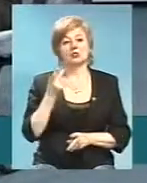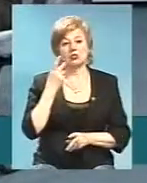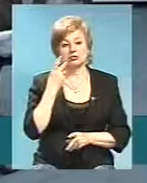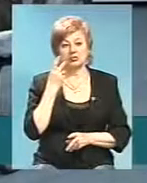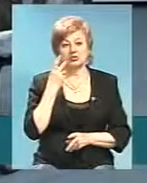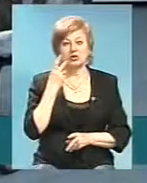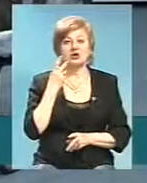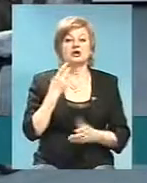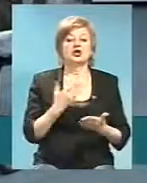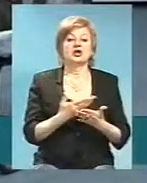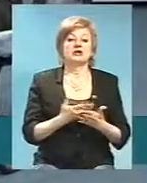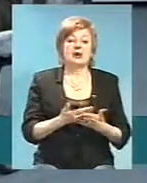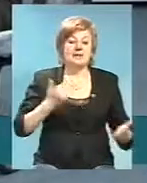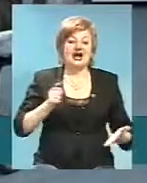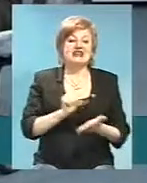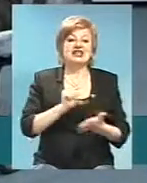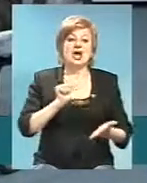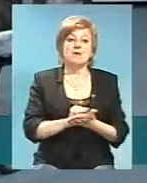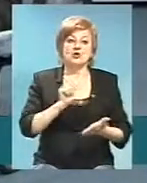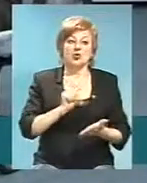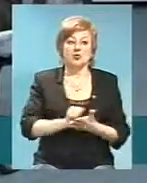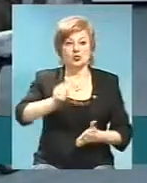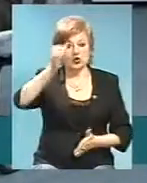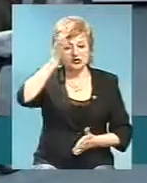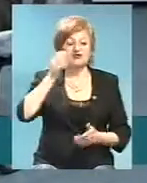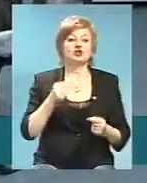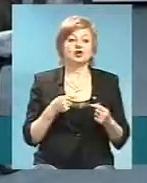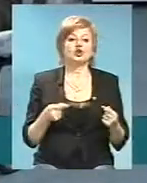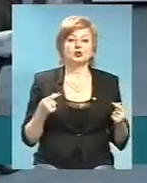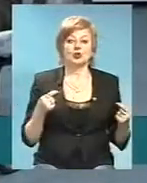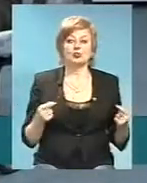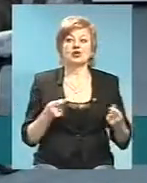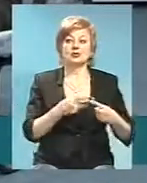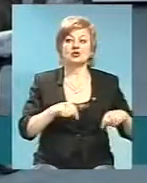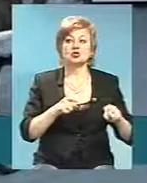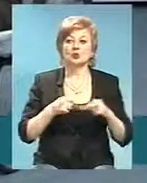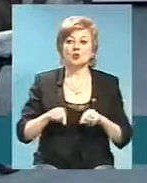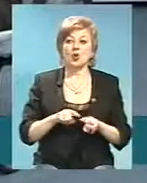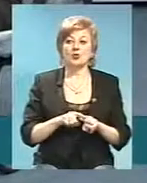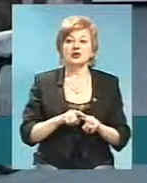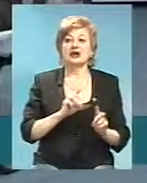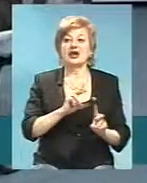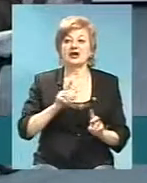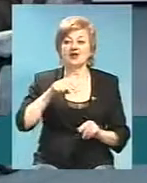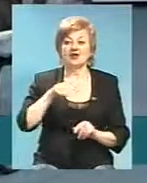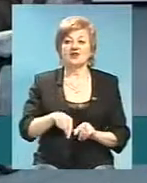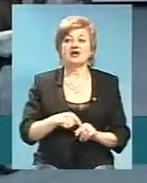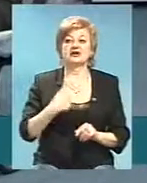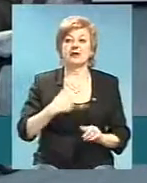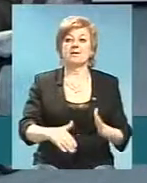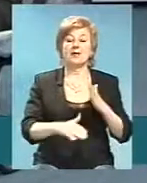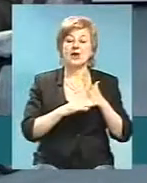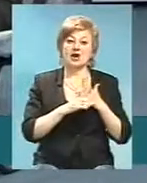з Інститутом післядипломної освіти і іншими структурними органами, які в цьому нам